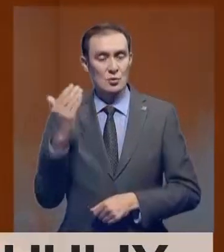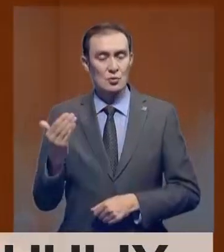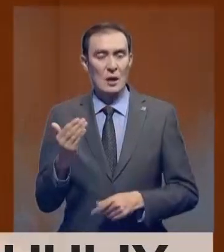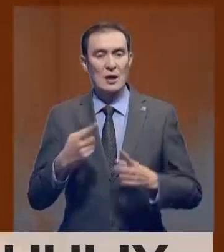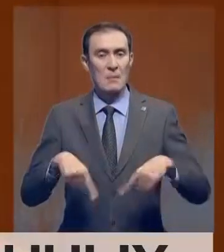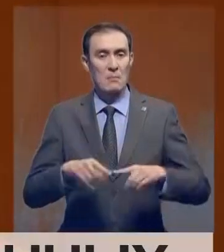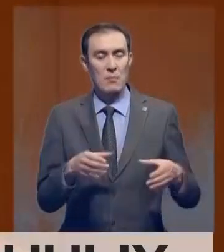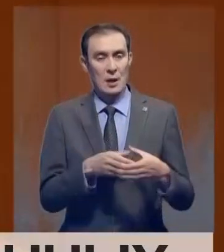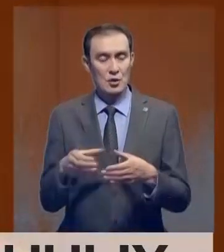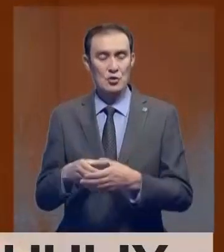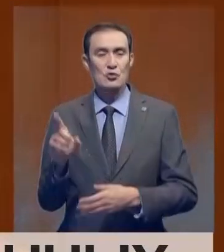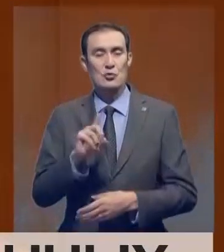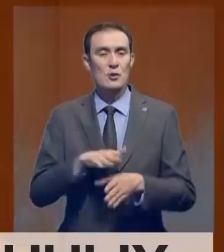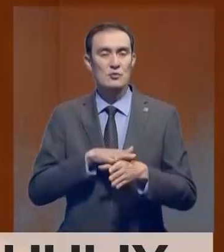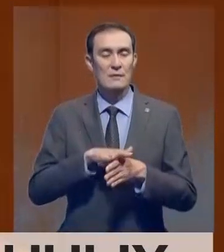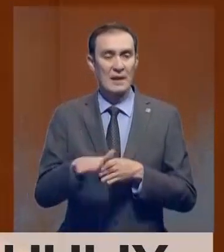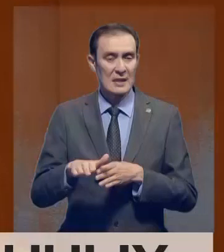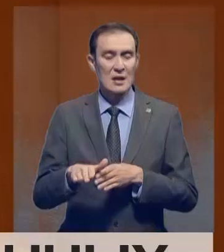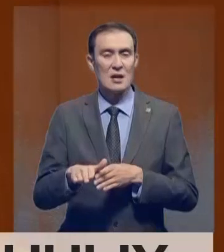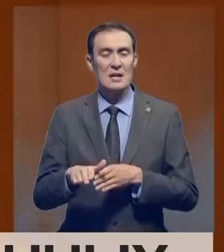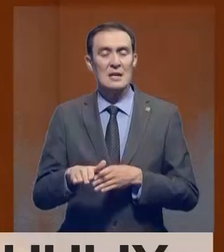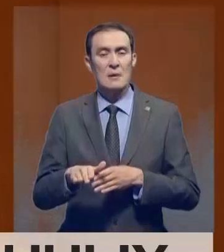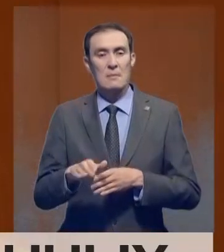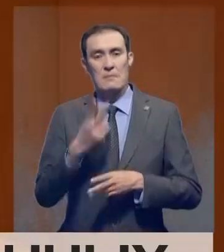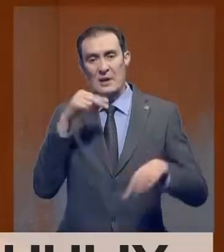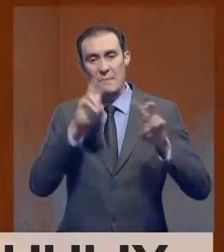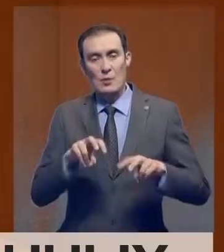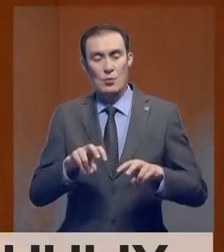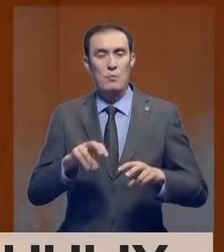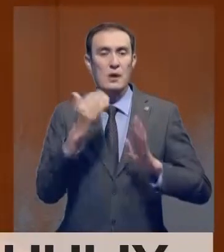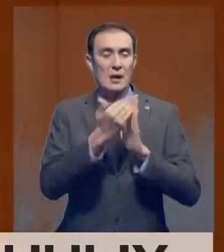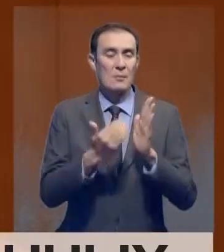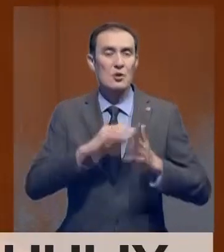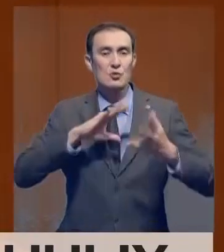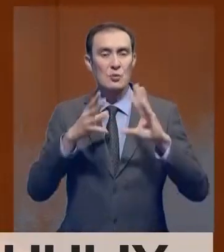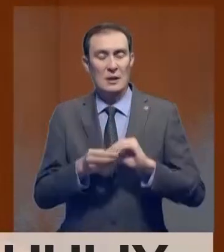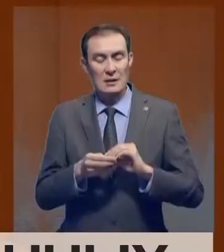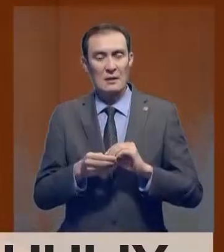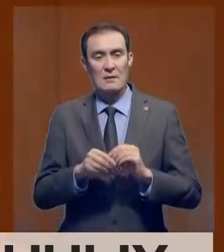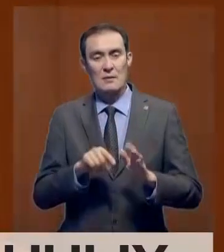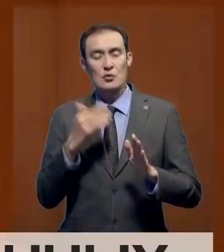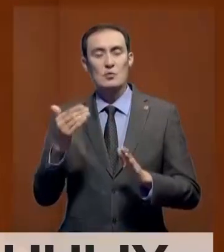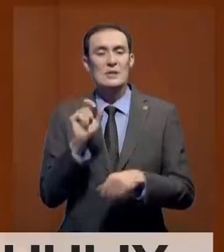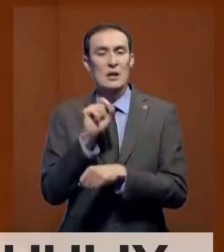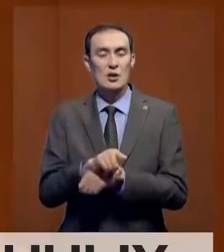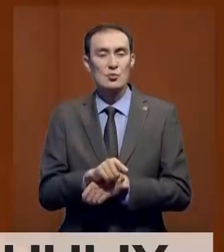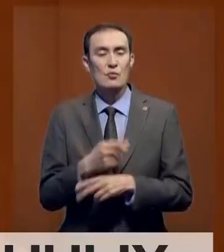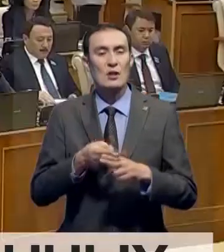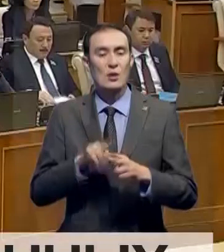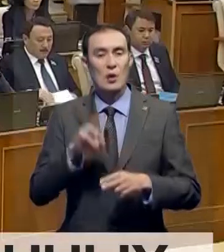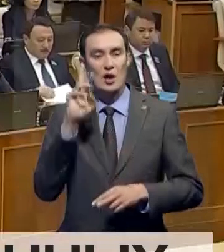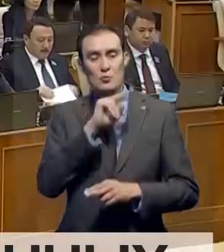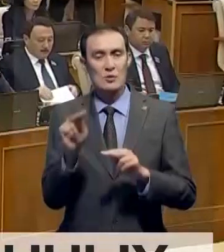или иной компании для того, чтобы осуществлять конкретный взлом. И результаты этого взлома они дают заказчику, чтобы он устранил эту